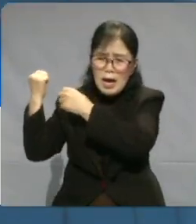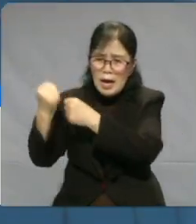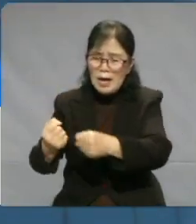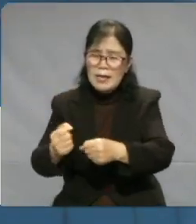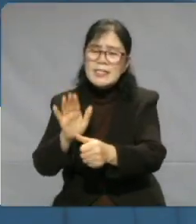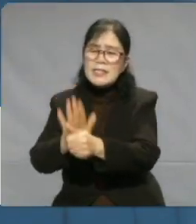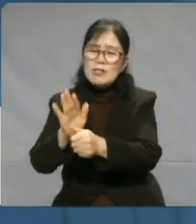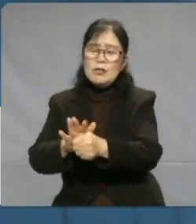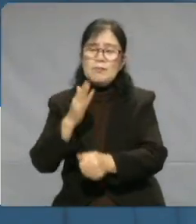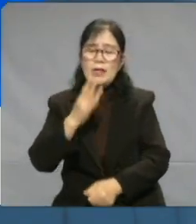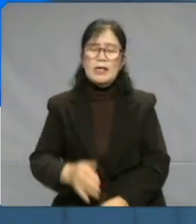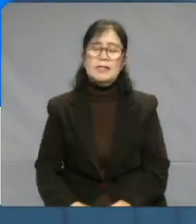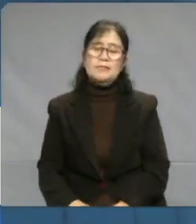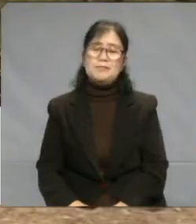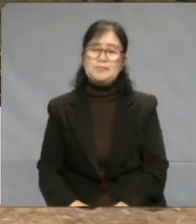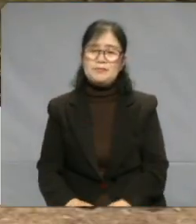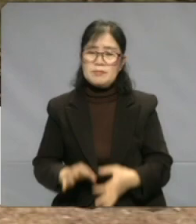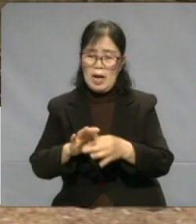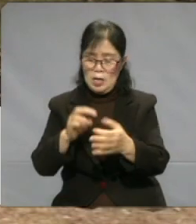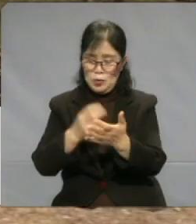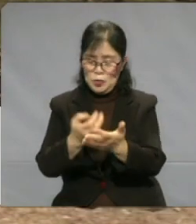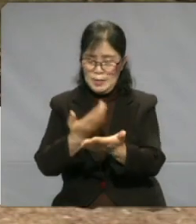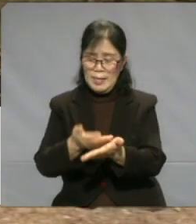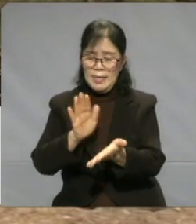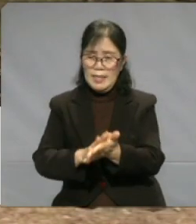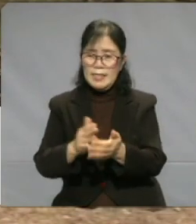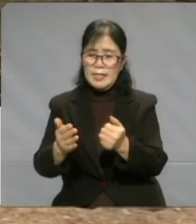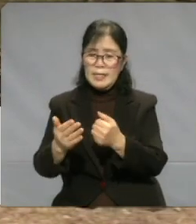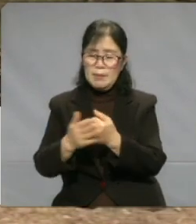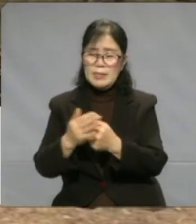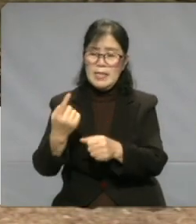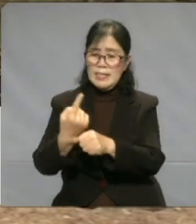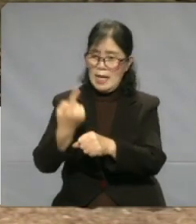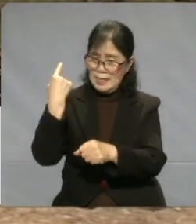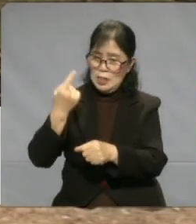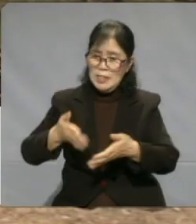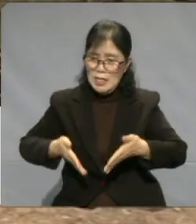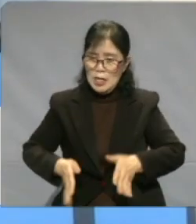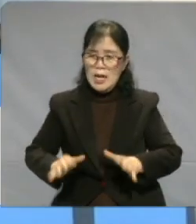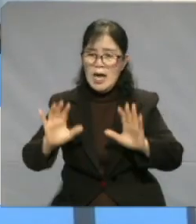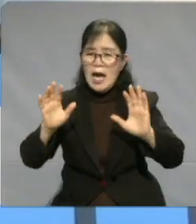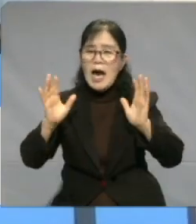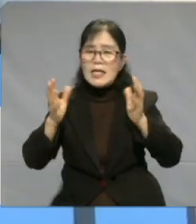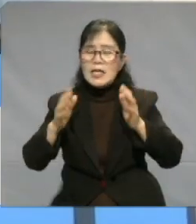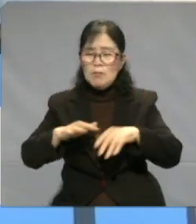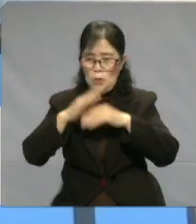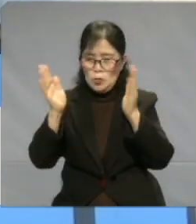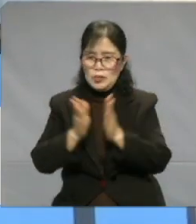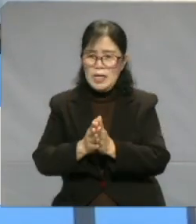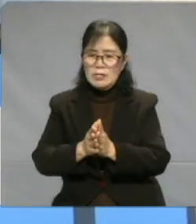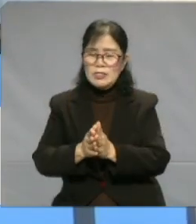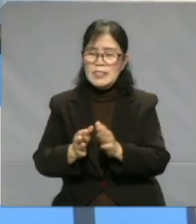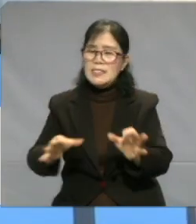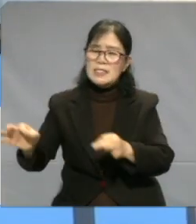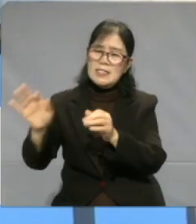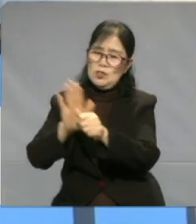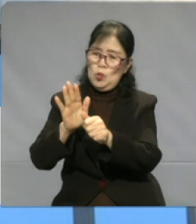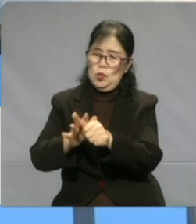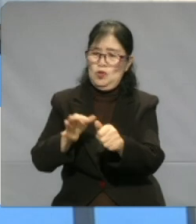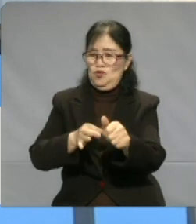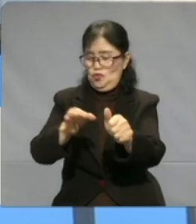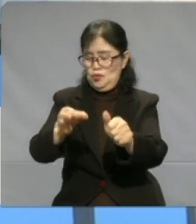밝혔습니다 신는 관련 조례 개정에 따라 지난해 태어난 출생아 모두에게 인상된 출산 지원금을 지급하기로